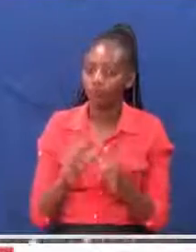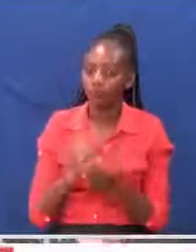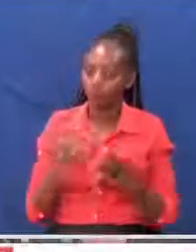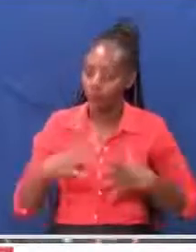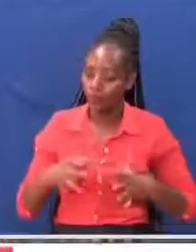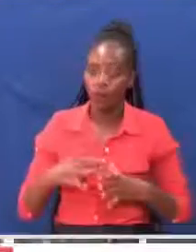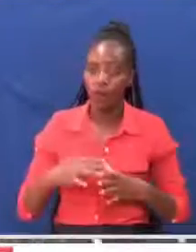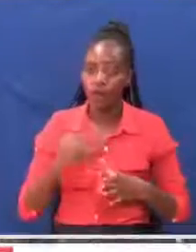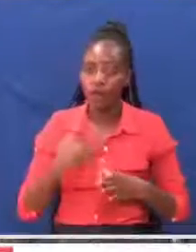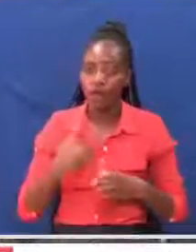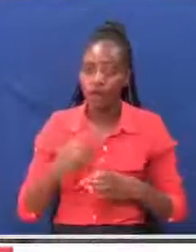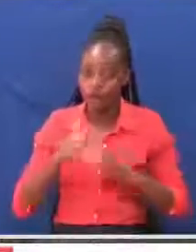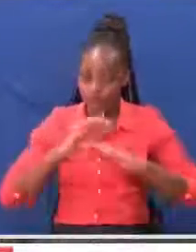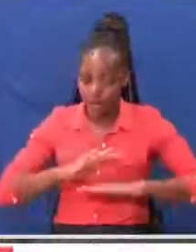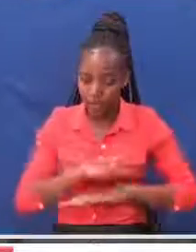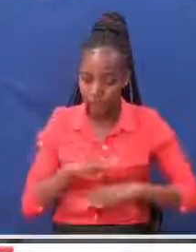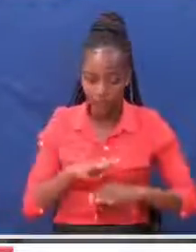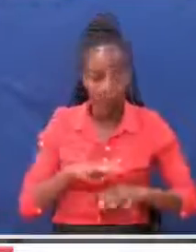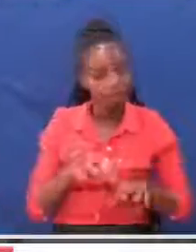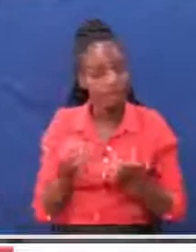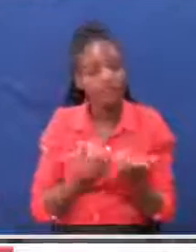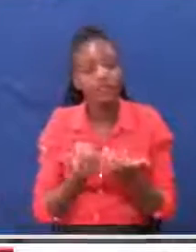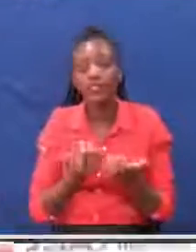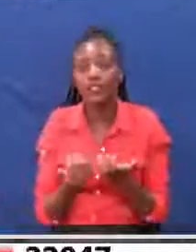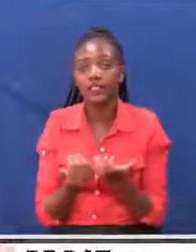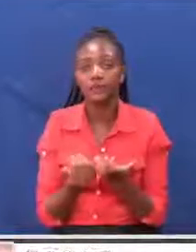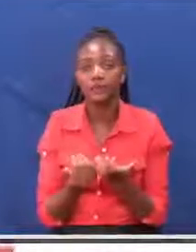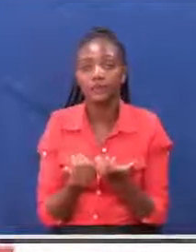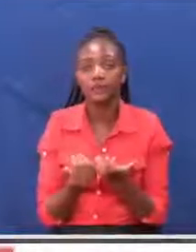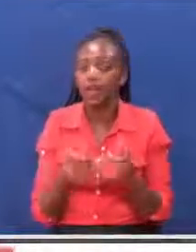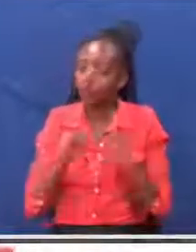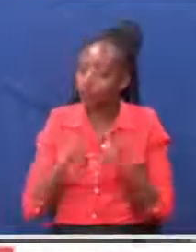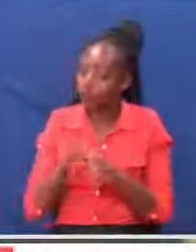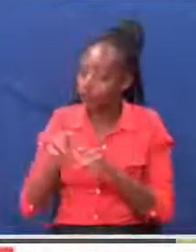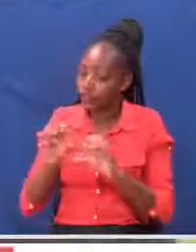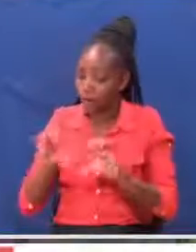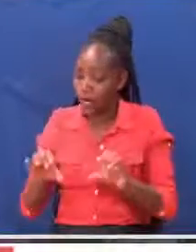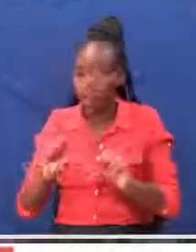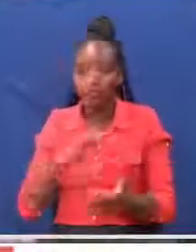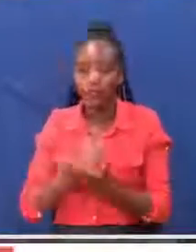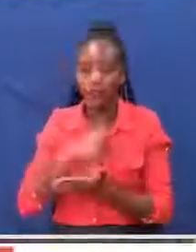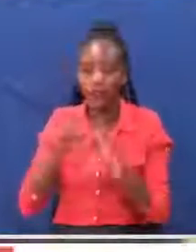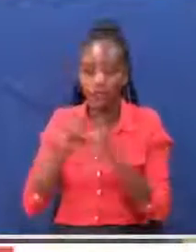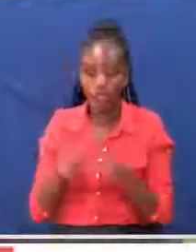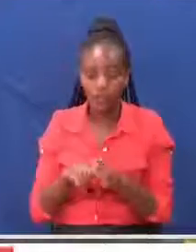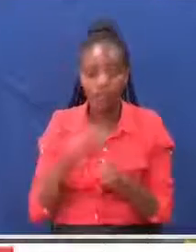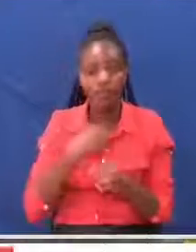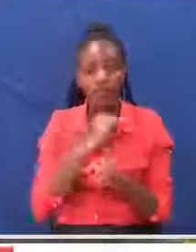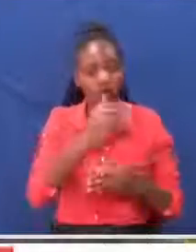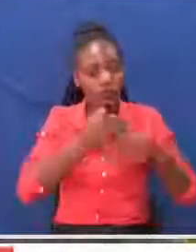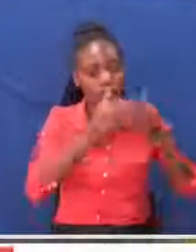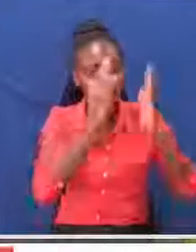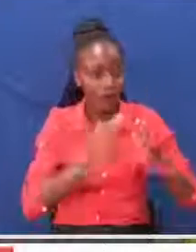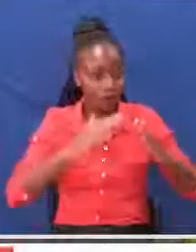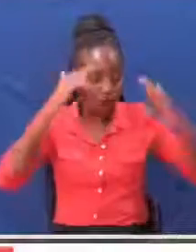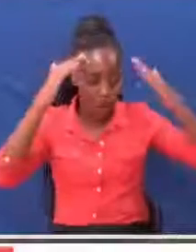biashara kwa watu wetu wa Trans Nzoia markets, ambayo itakuja kutusaidia sisi wote, na kurai the contractors they give priority